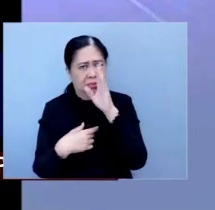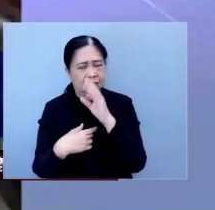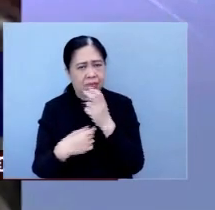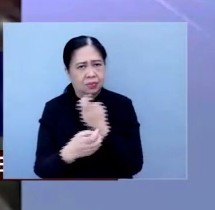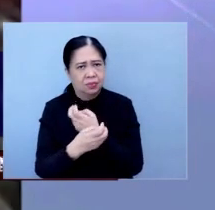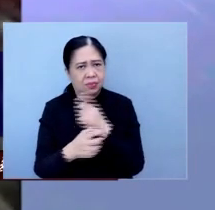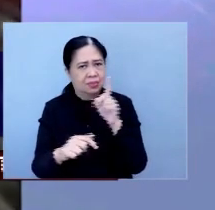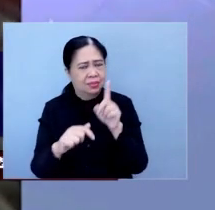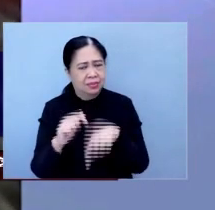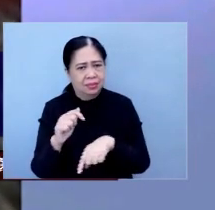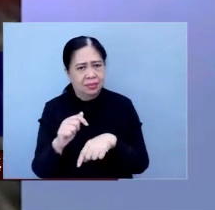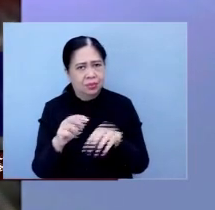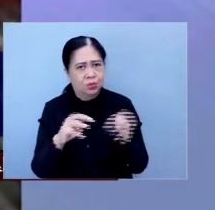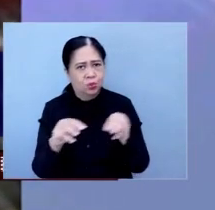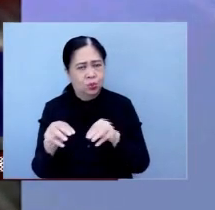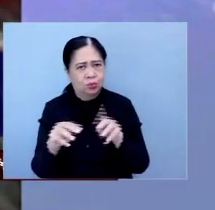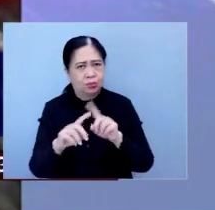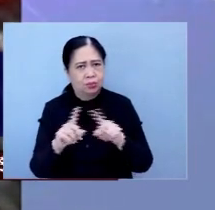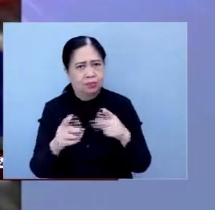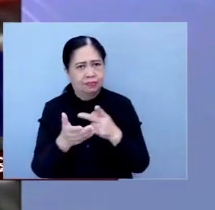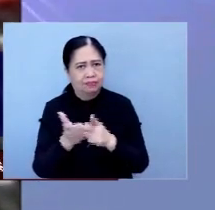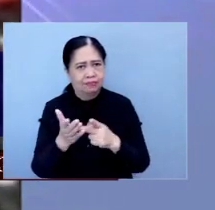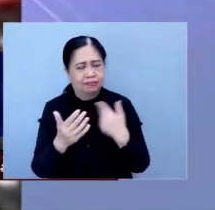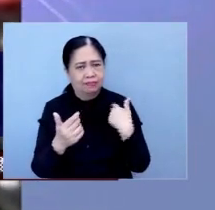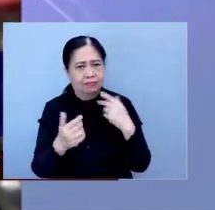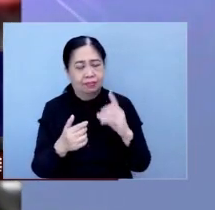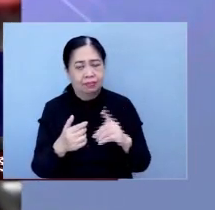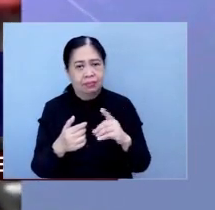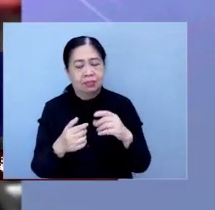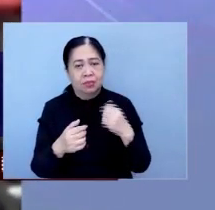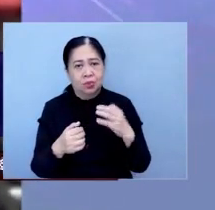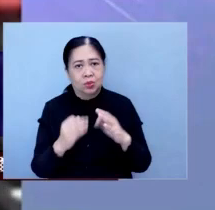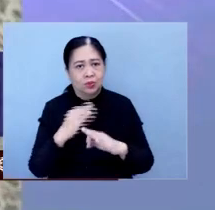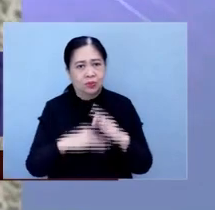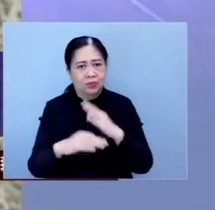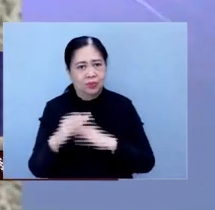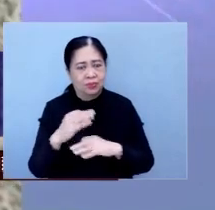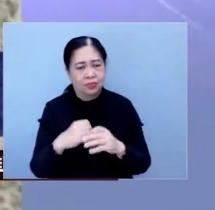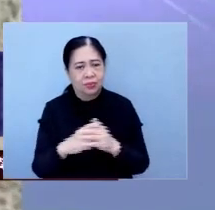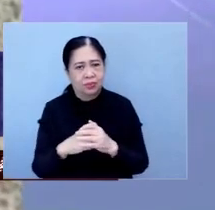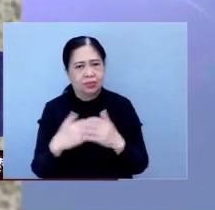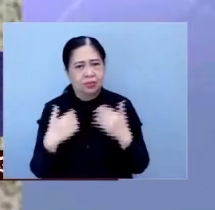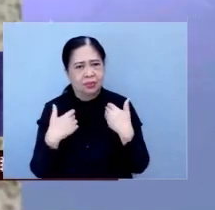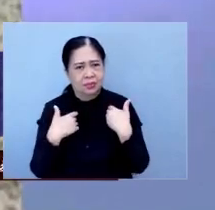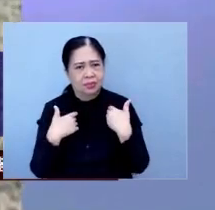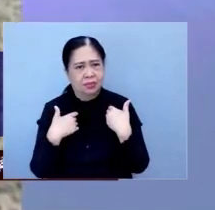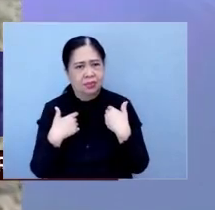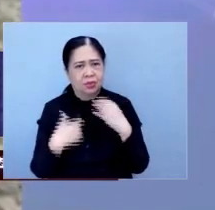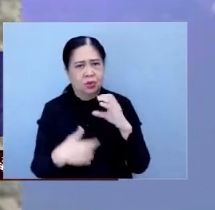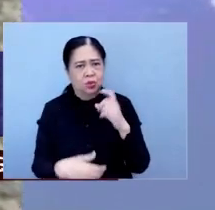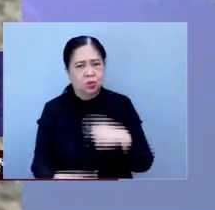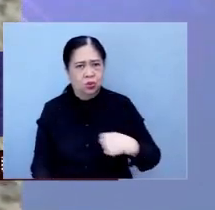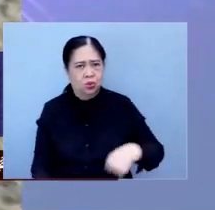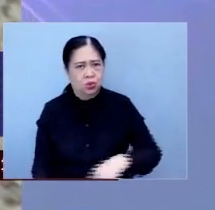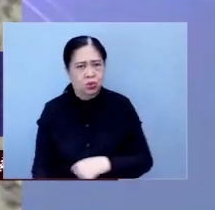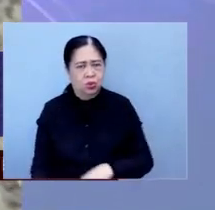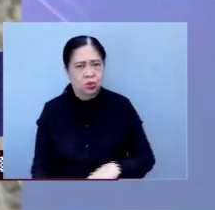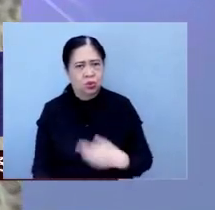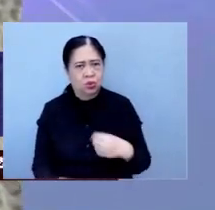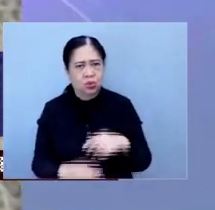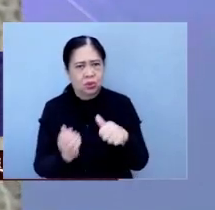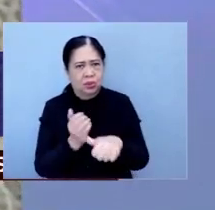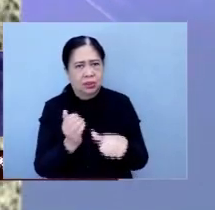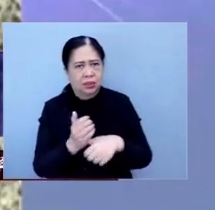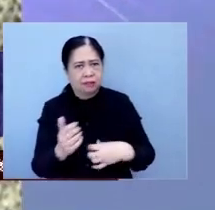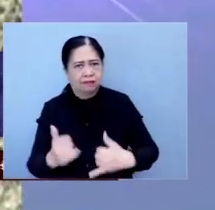niya magalaw ang ibang yung ibabang bahagi ng kanyang katawan. Meron din siyang kondisyon sa colon kaya't naipon ang kanyang dumi sa